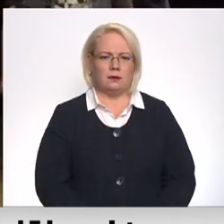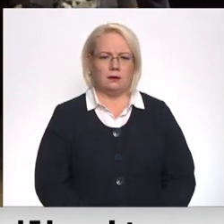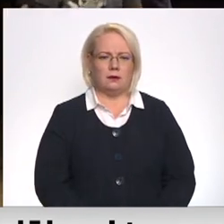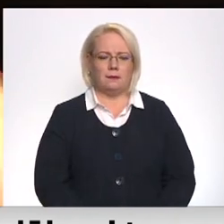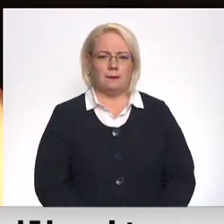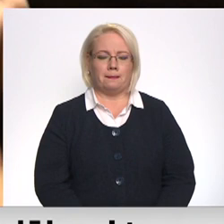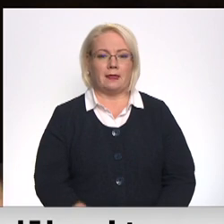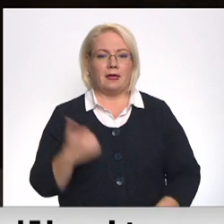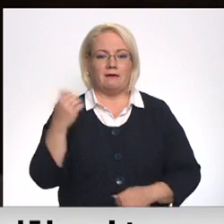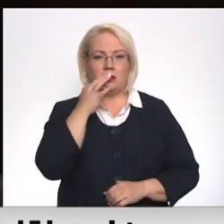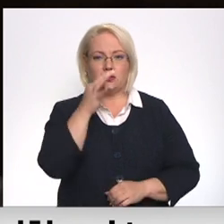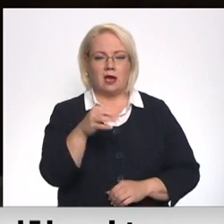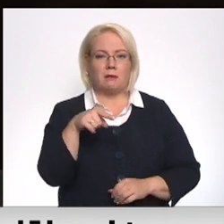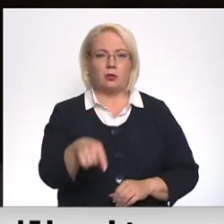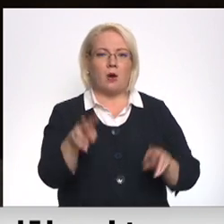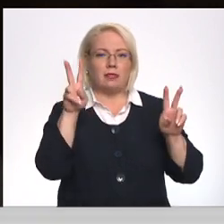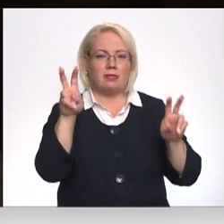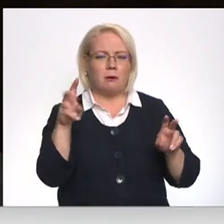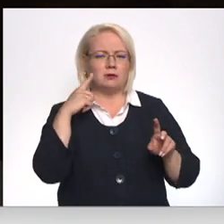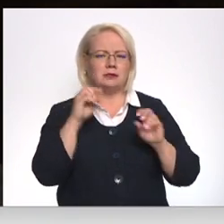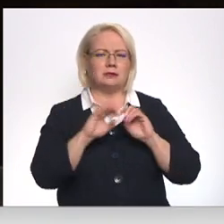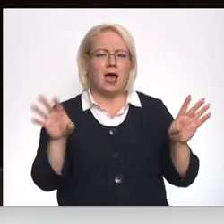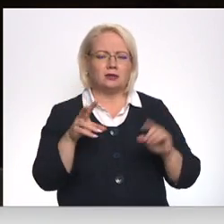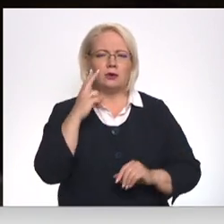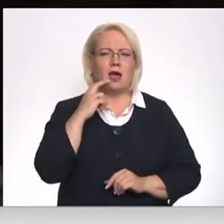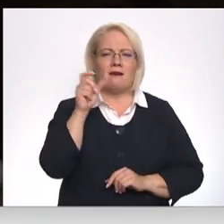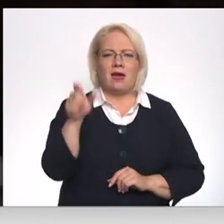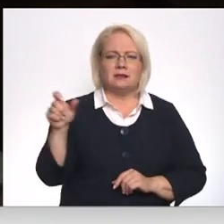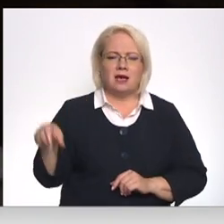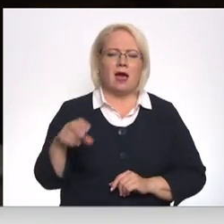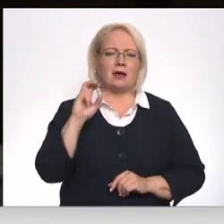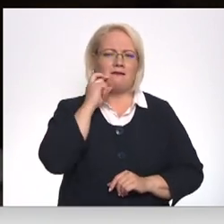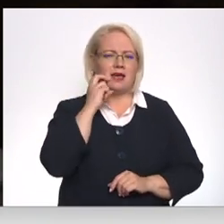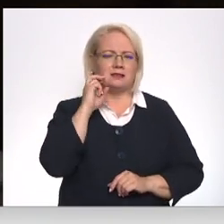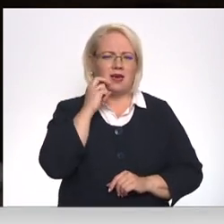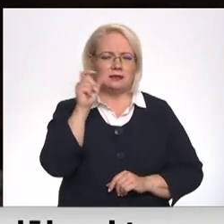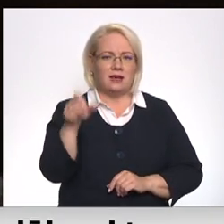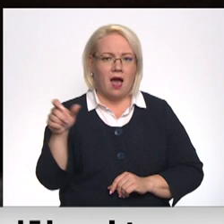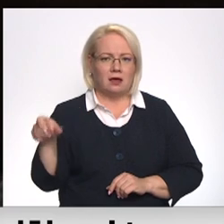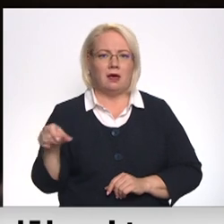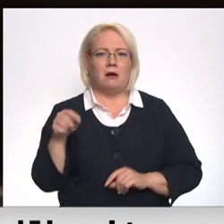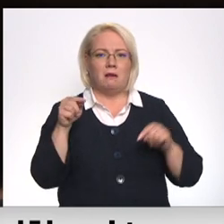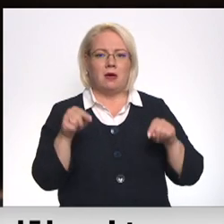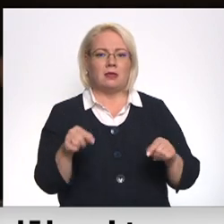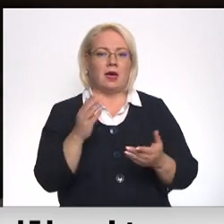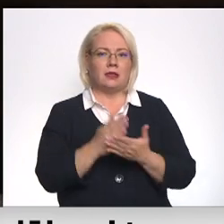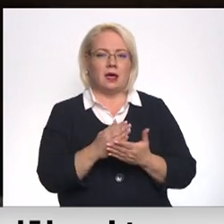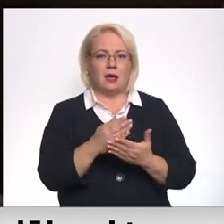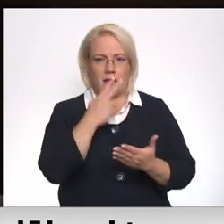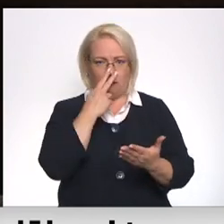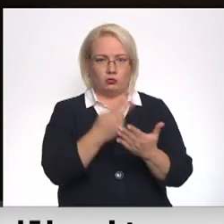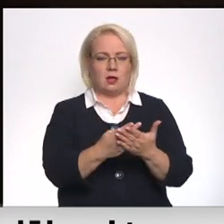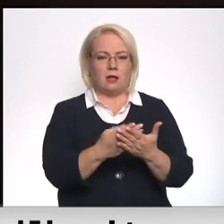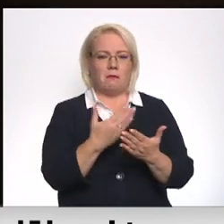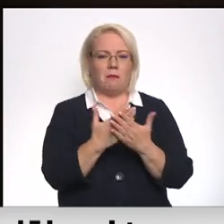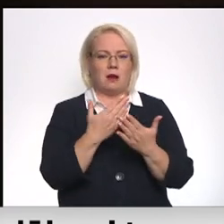Šo tēmu esmu dzirdējis stāstos no vecākiem, vecvecākiem. Bet šeit tika uzskatām parādīts, kā